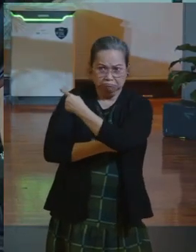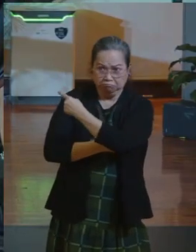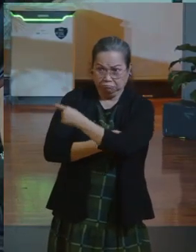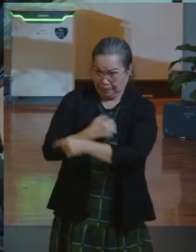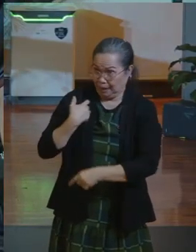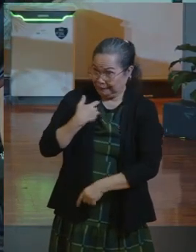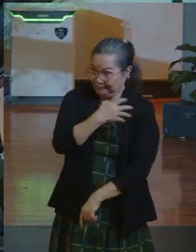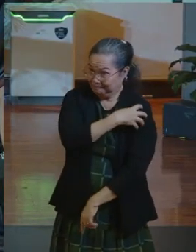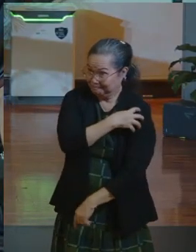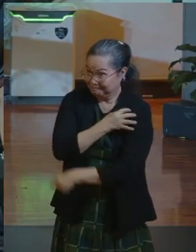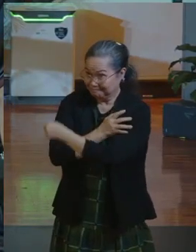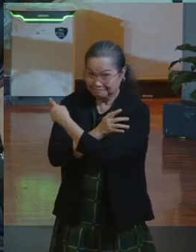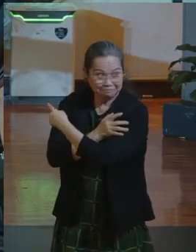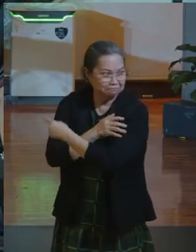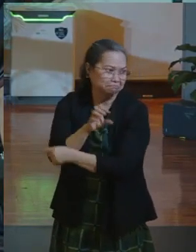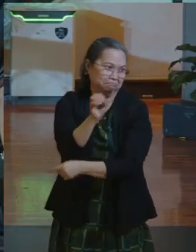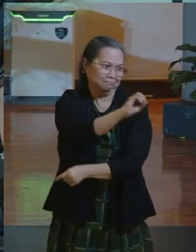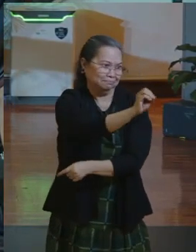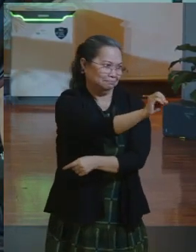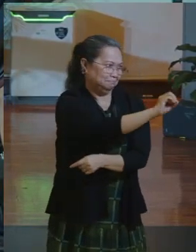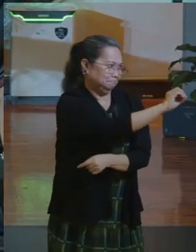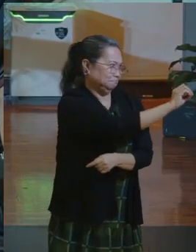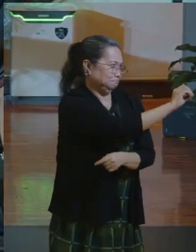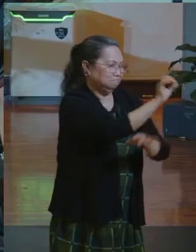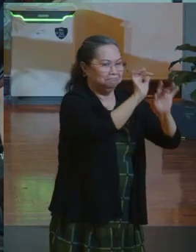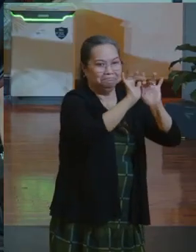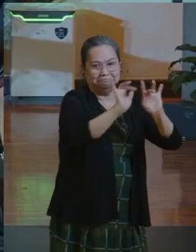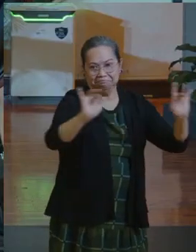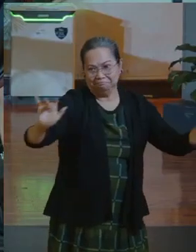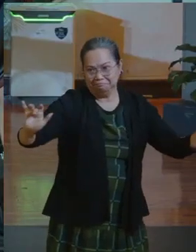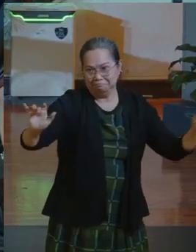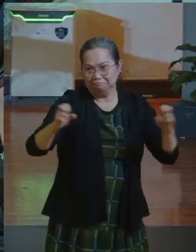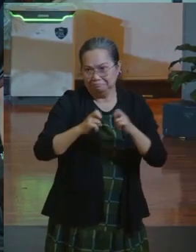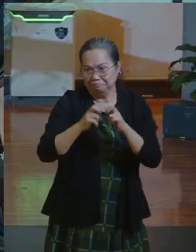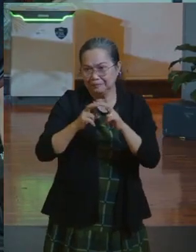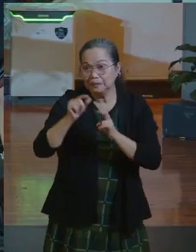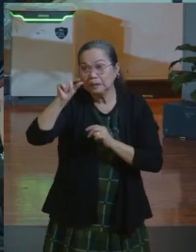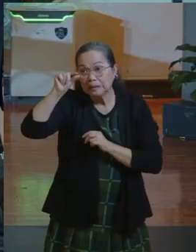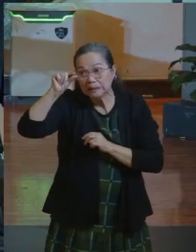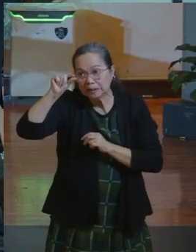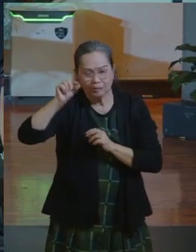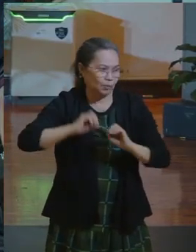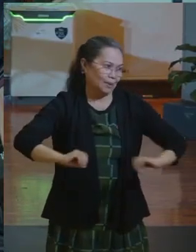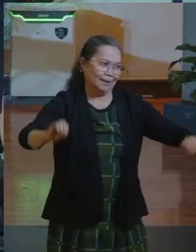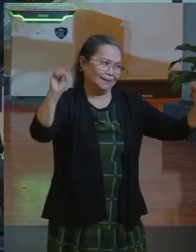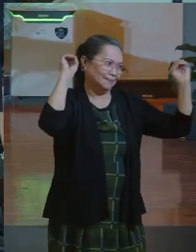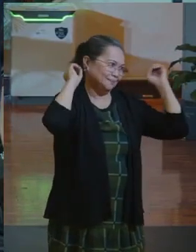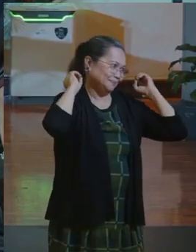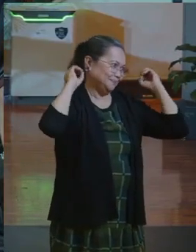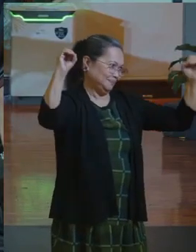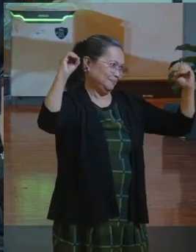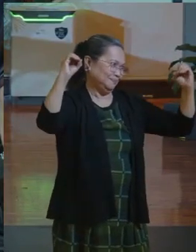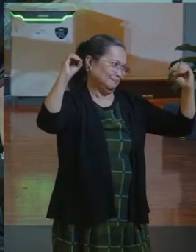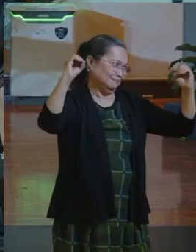kapangyarihan. Wala po. Kahit kaposte. Wala po.